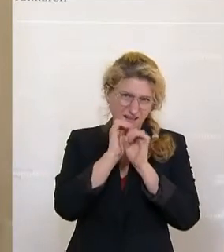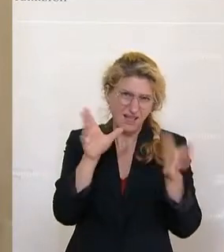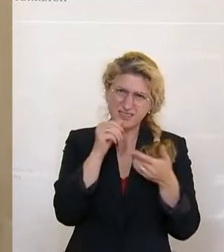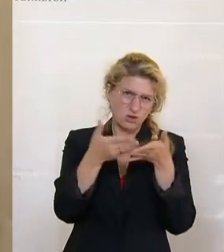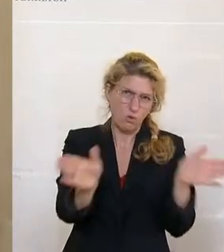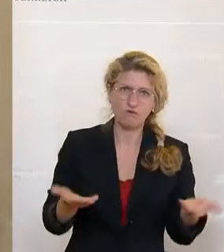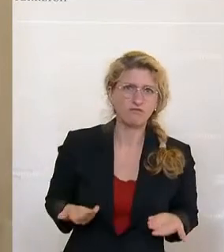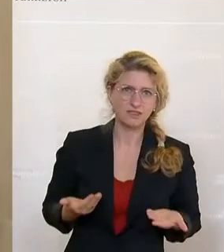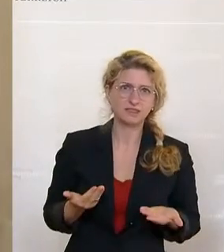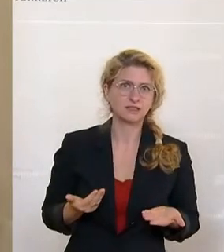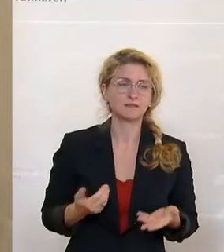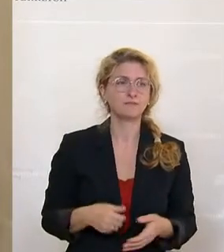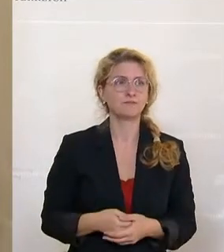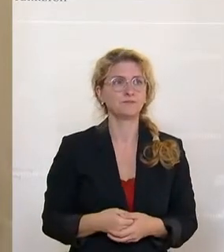nachvollziehbar.